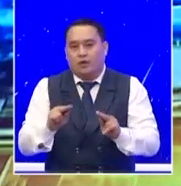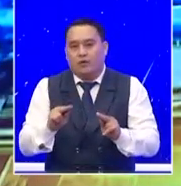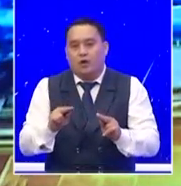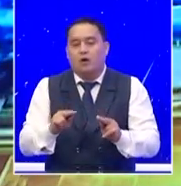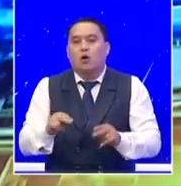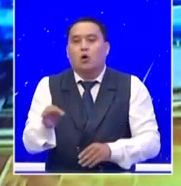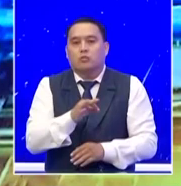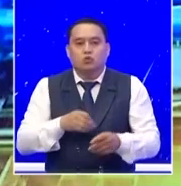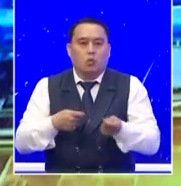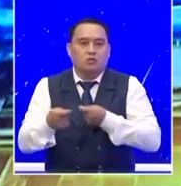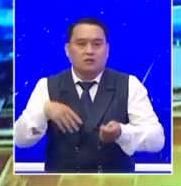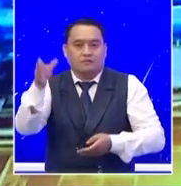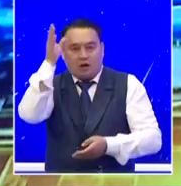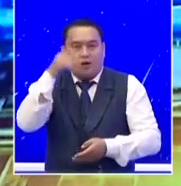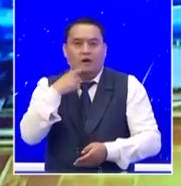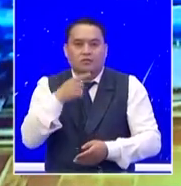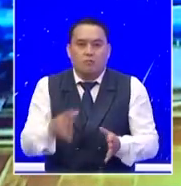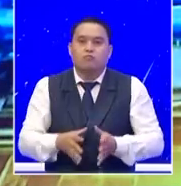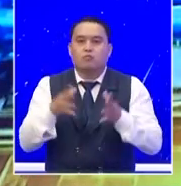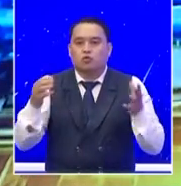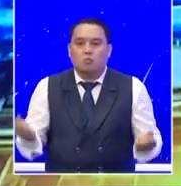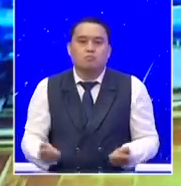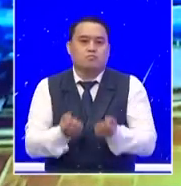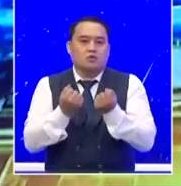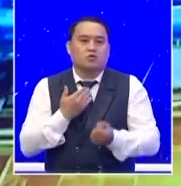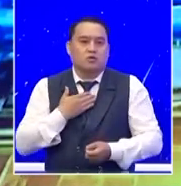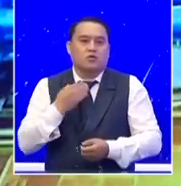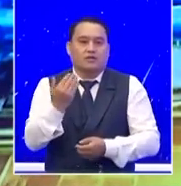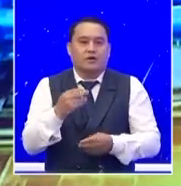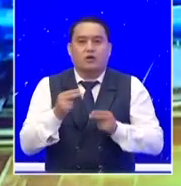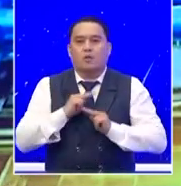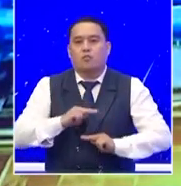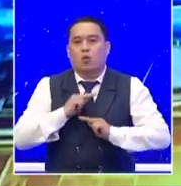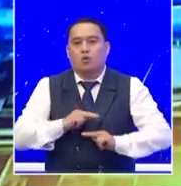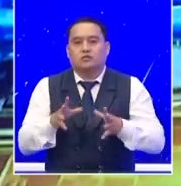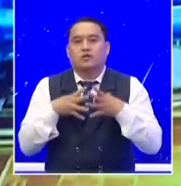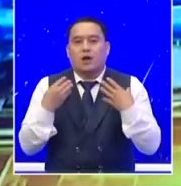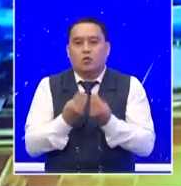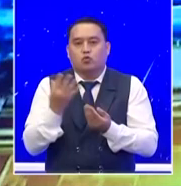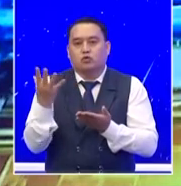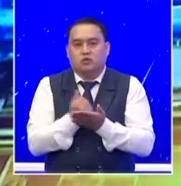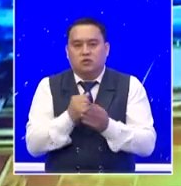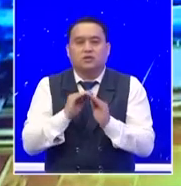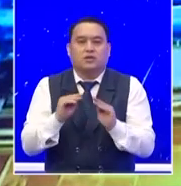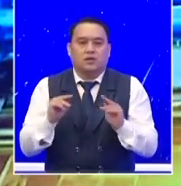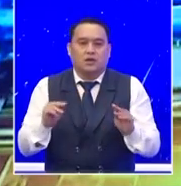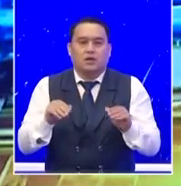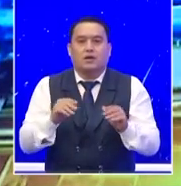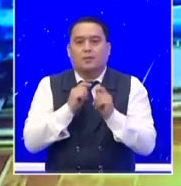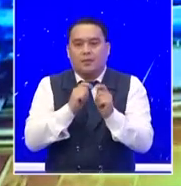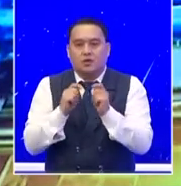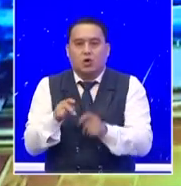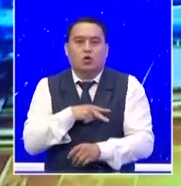В областном управлении образования говорят, это большая поддержка в их работе. В честь Дня семьи за хорошую успеваемость детей решили